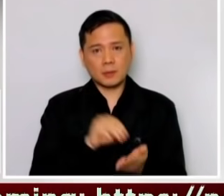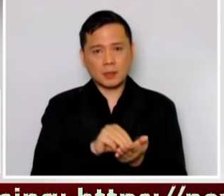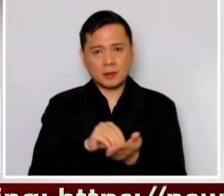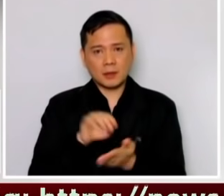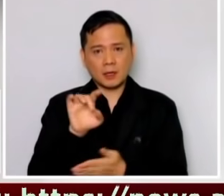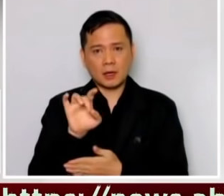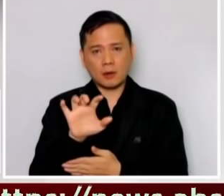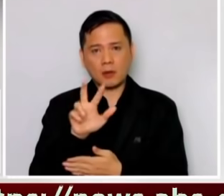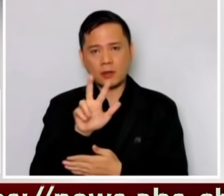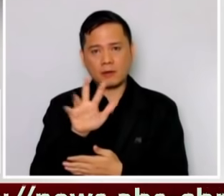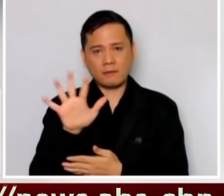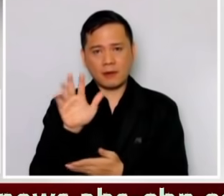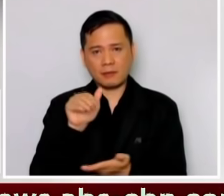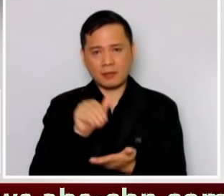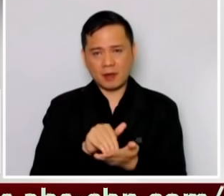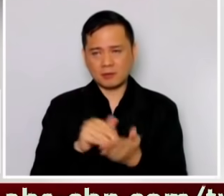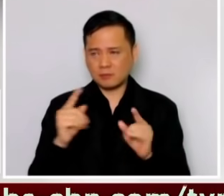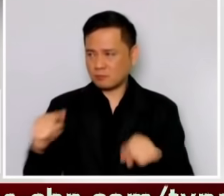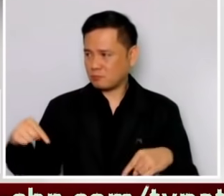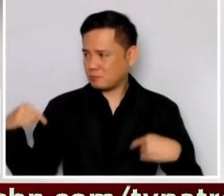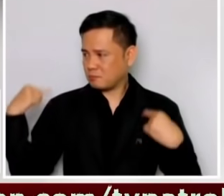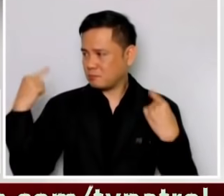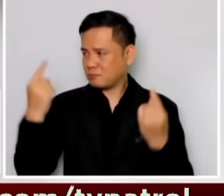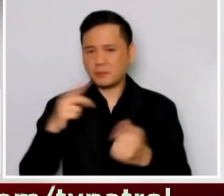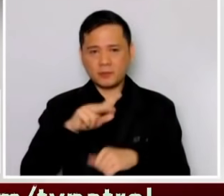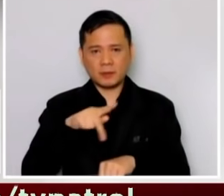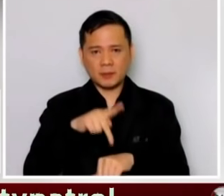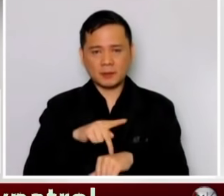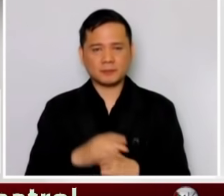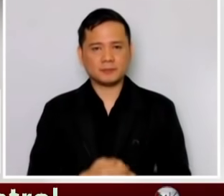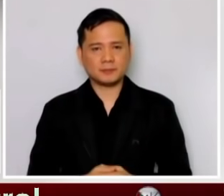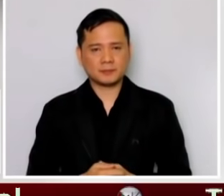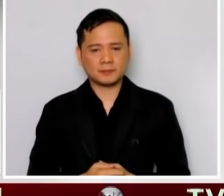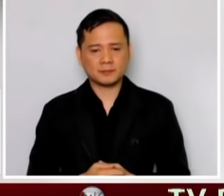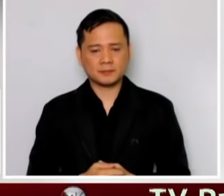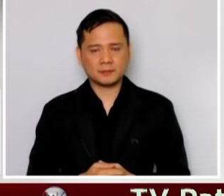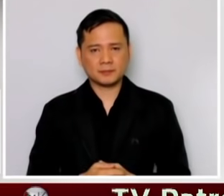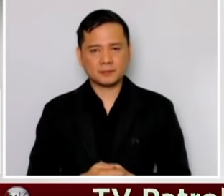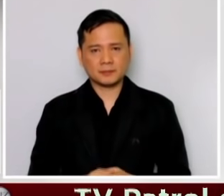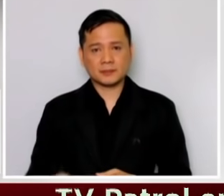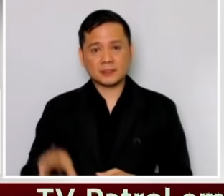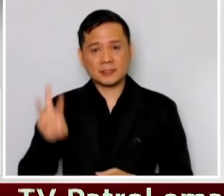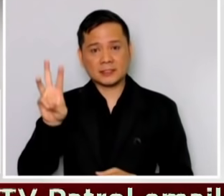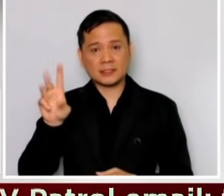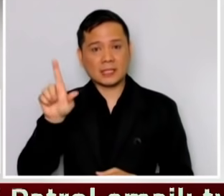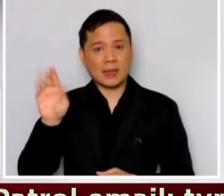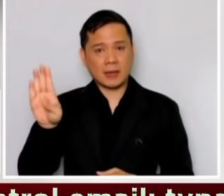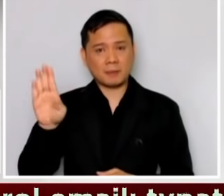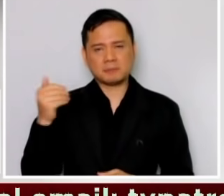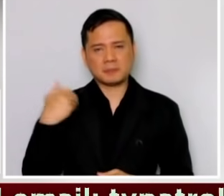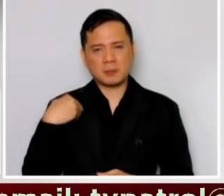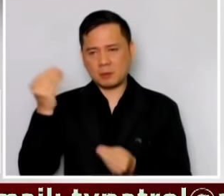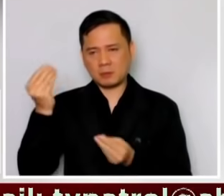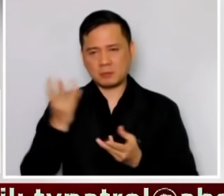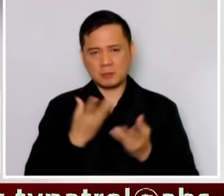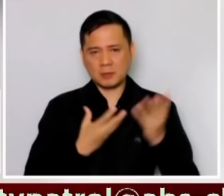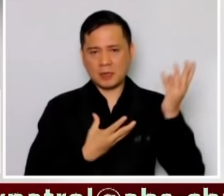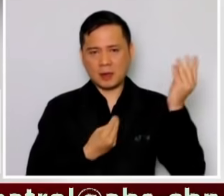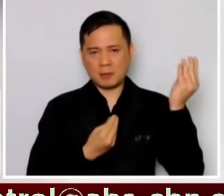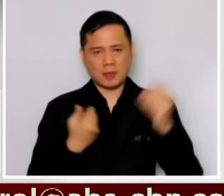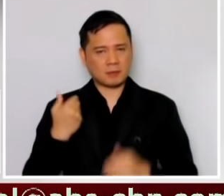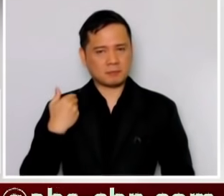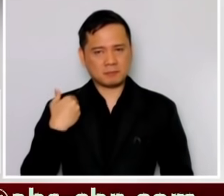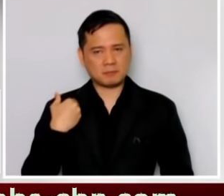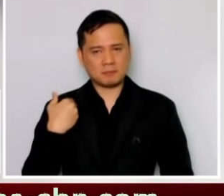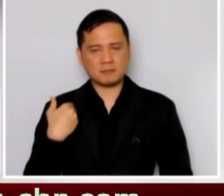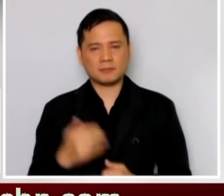2,835,000 ang kabuang bilang ng kaso sa bansa. Bagamat may 6 na laboratorio ang hindi nakapagsumite ng kanilang datos. Sa